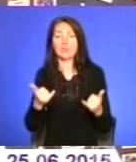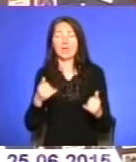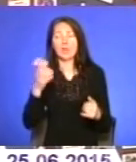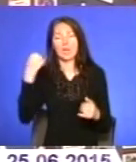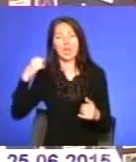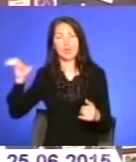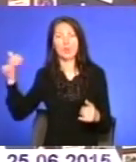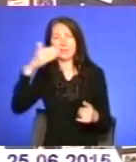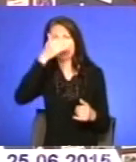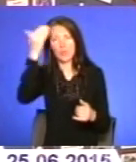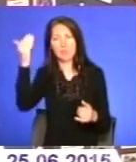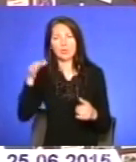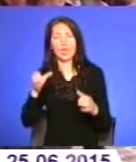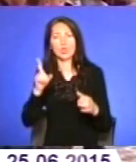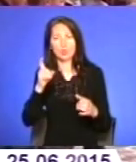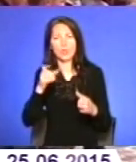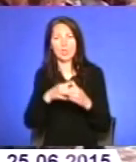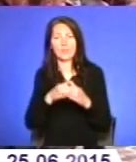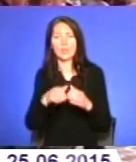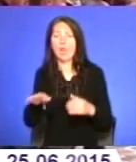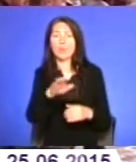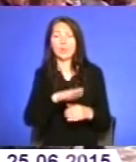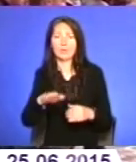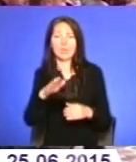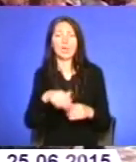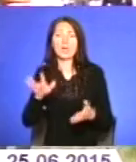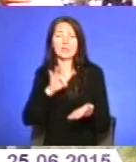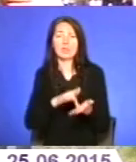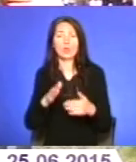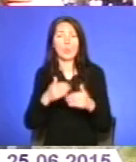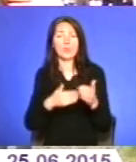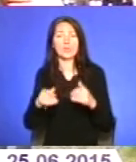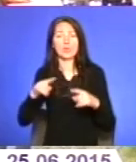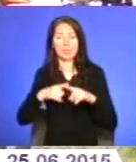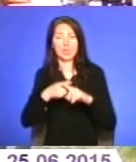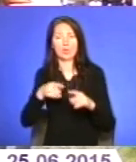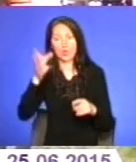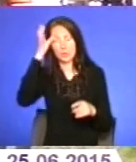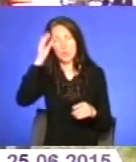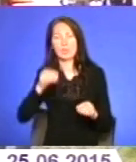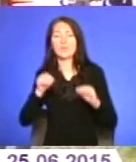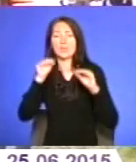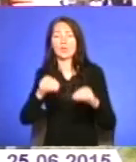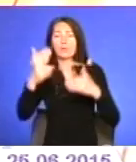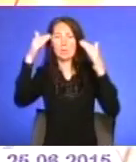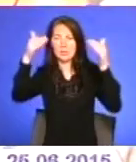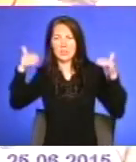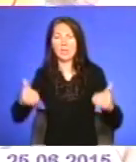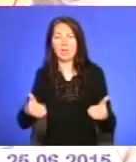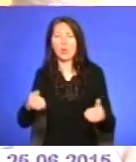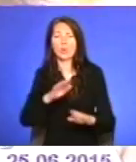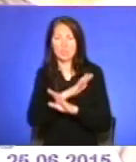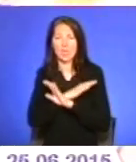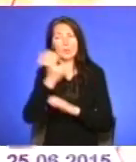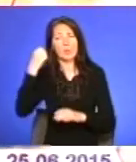Небесної Сотні. На подвір'ї Тернопільського центру професійно-технічної освіти встановили стелу загиблим українським героям. Всі дійства, які